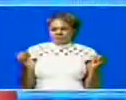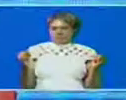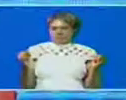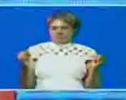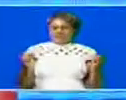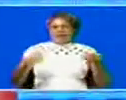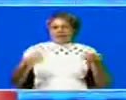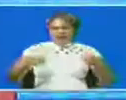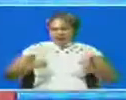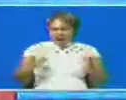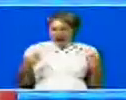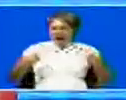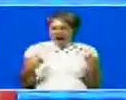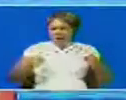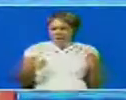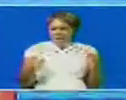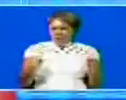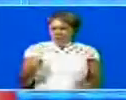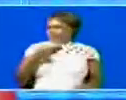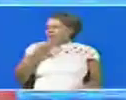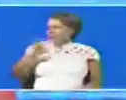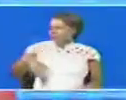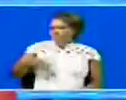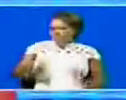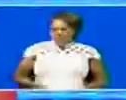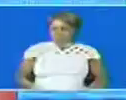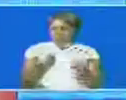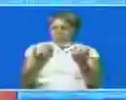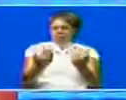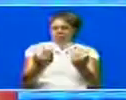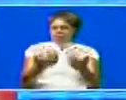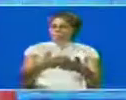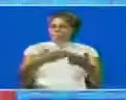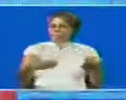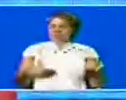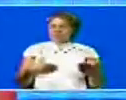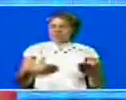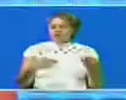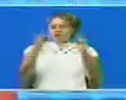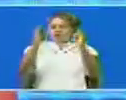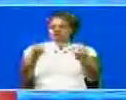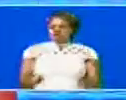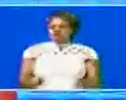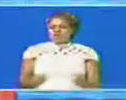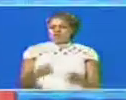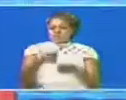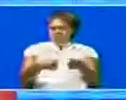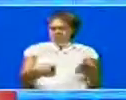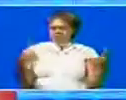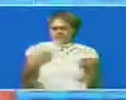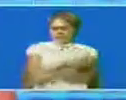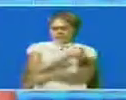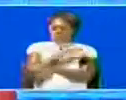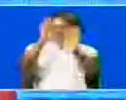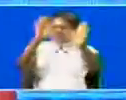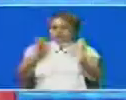Ilikuwa ni furaha isiyokuwa na kifani kwa wazazi waliobarikiwa watoto kwenye mkesha wa mwaka mpya katika hospitali mbalimbali humu nchini maeneo ya